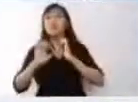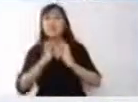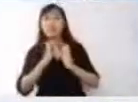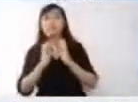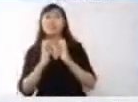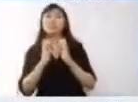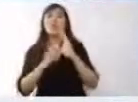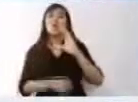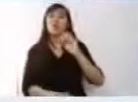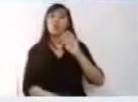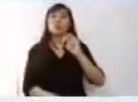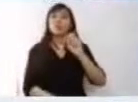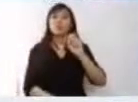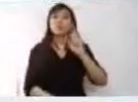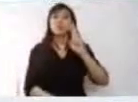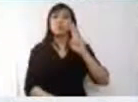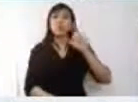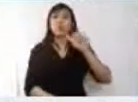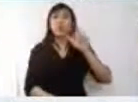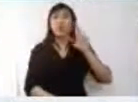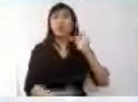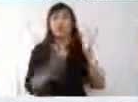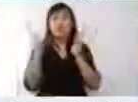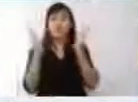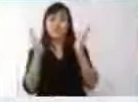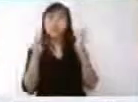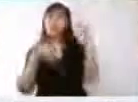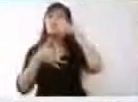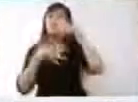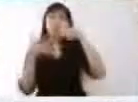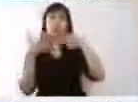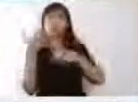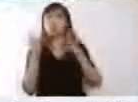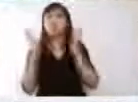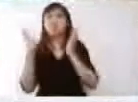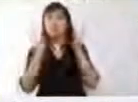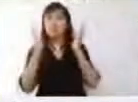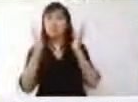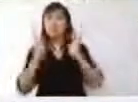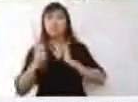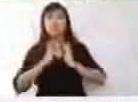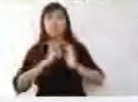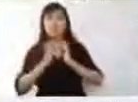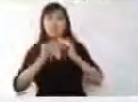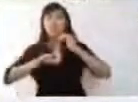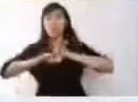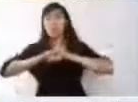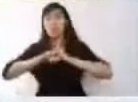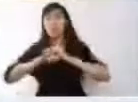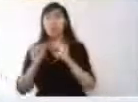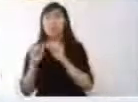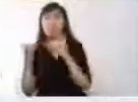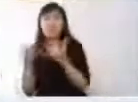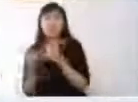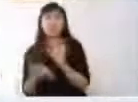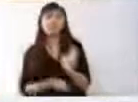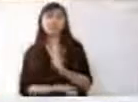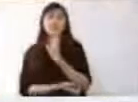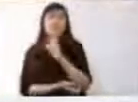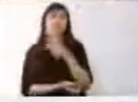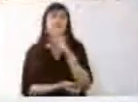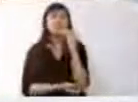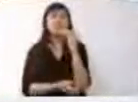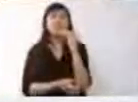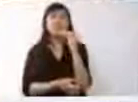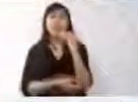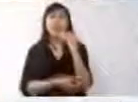ating consular service. Hindi muna po tayo nag-encourage ng mga walk-in applicants para rin po ma- control natin, ma-manage po natin